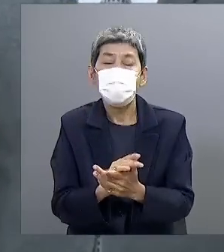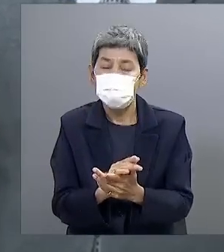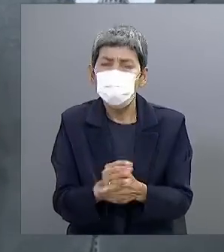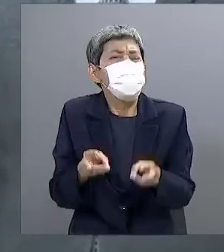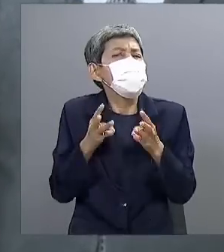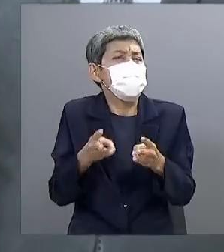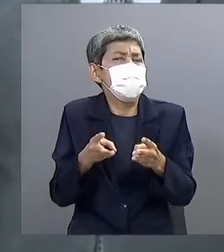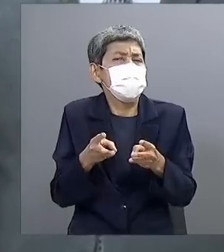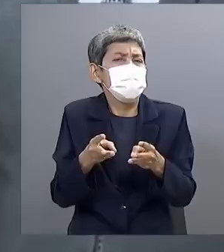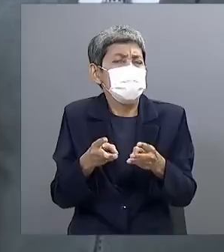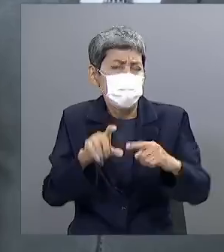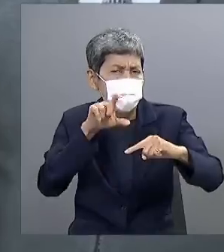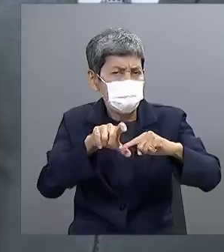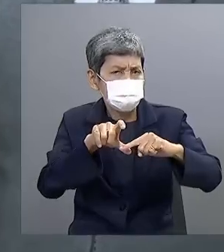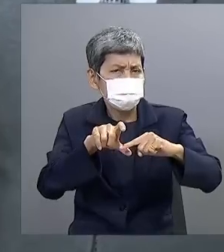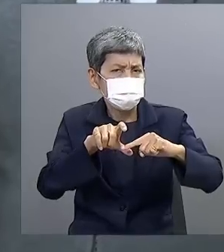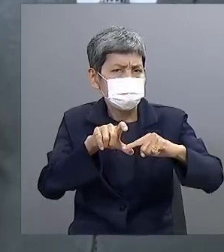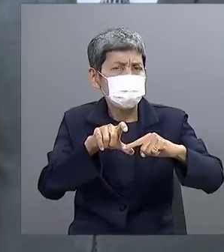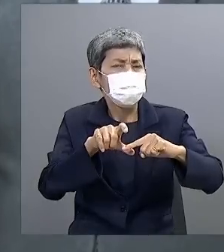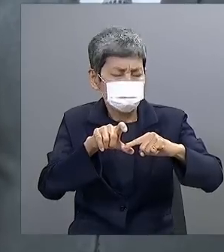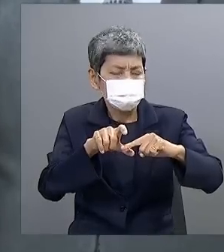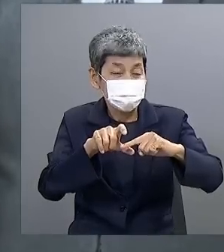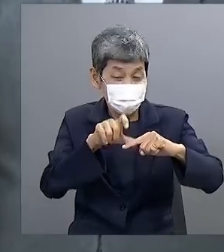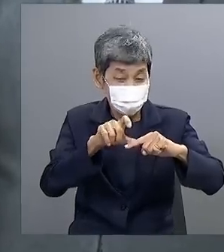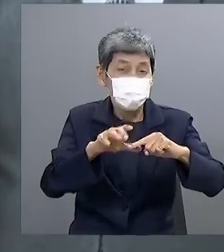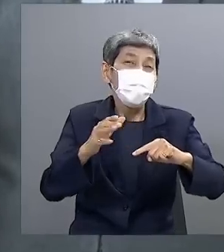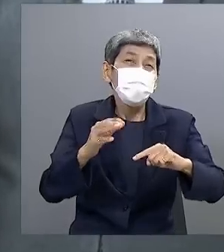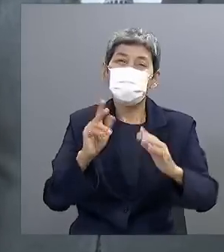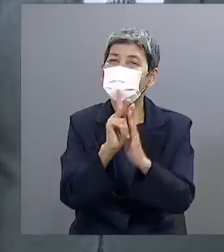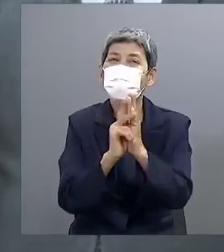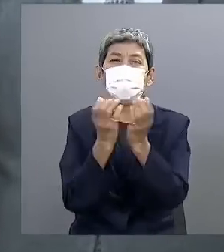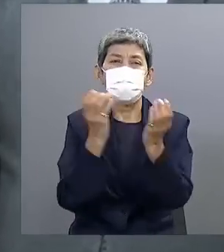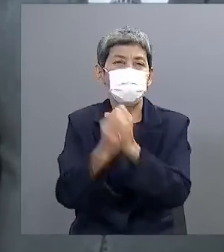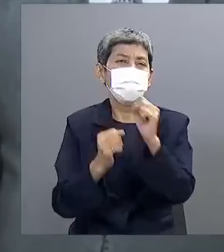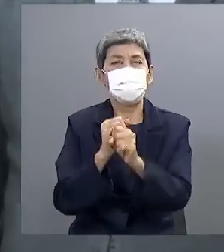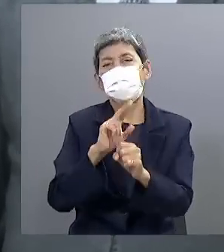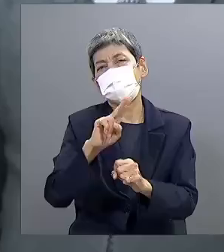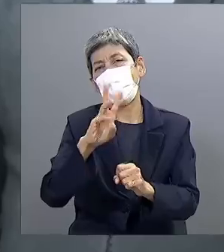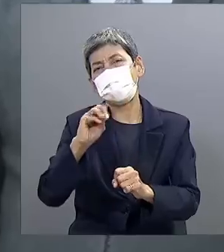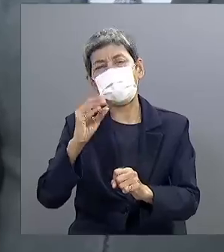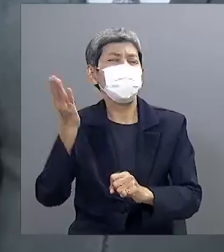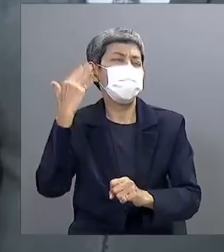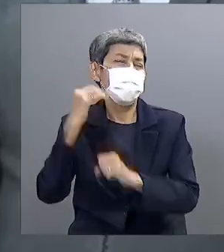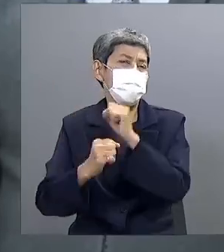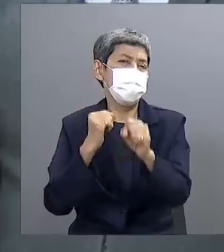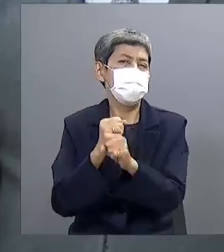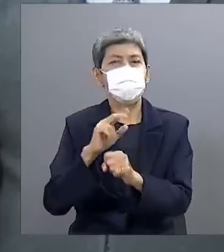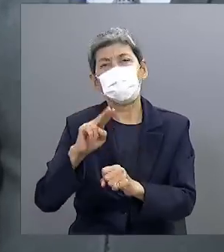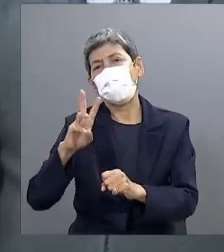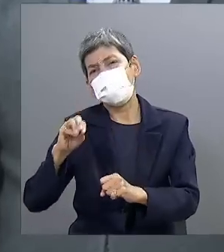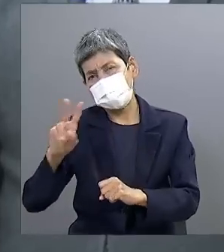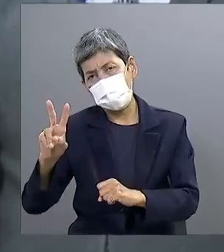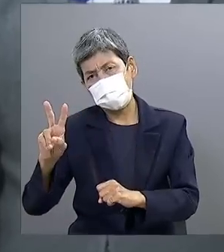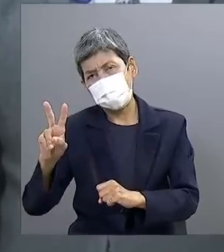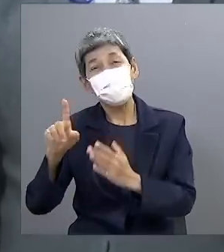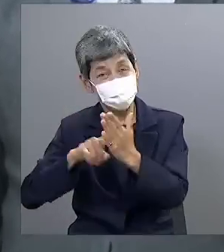บนี้ได้ถูกนำมาใช้ในรัฐธรรมนูญปี60ในการเลือกตั้งเมื่อปี2562ระบบ